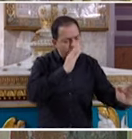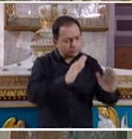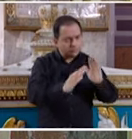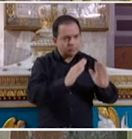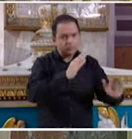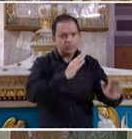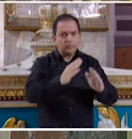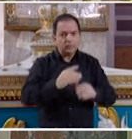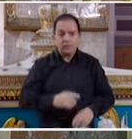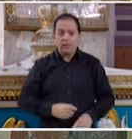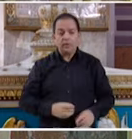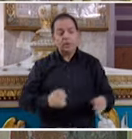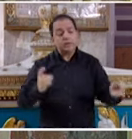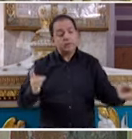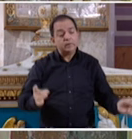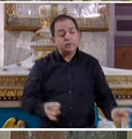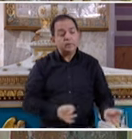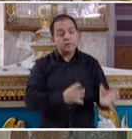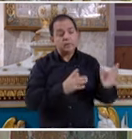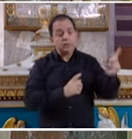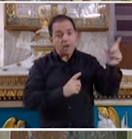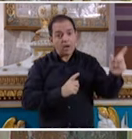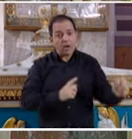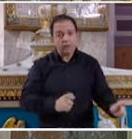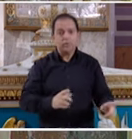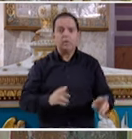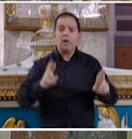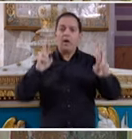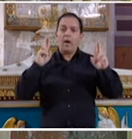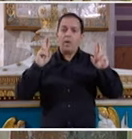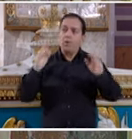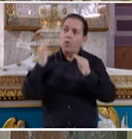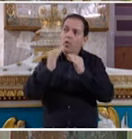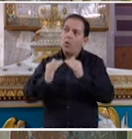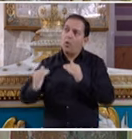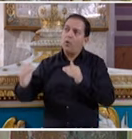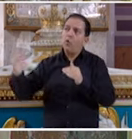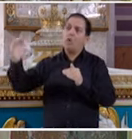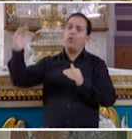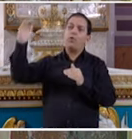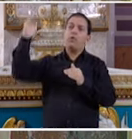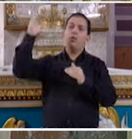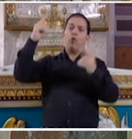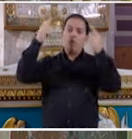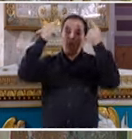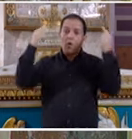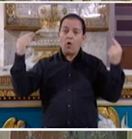αυτών, η ελπής αυτού επί Κύριον των